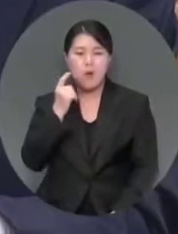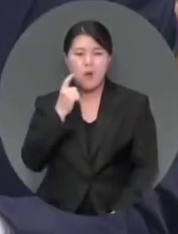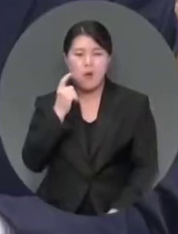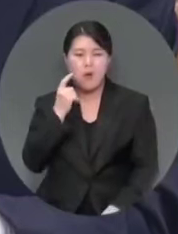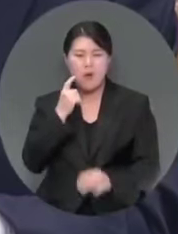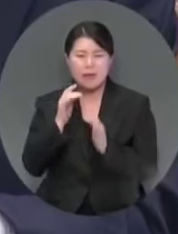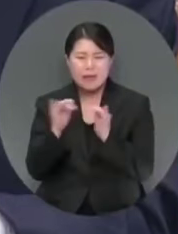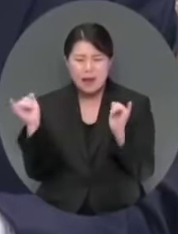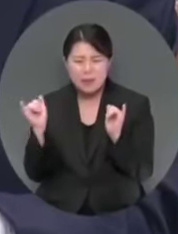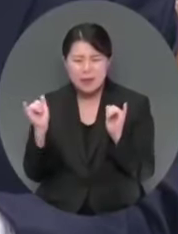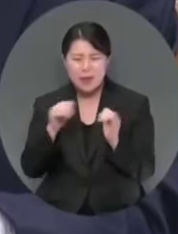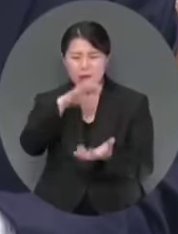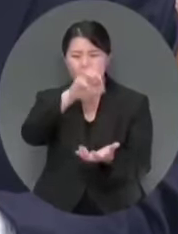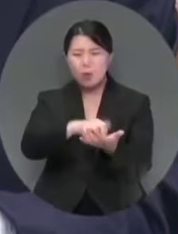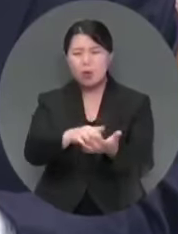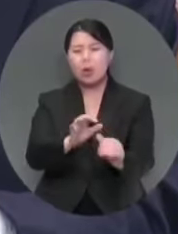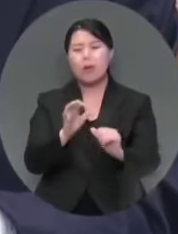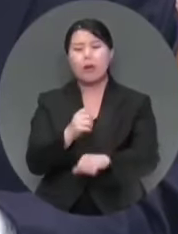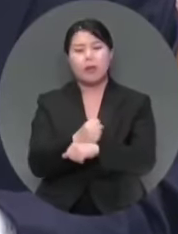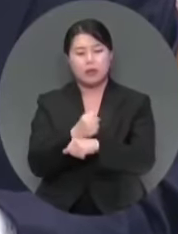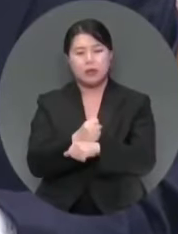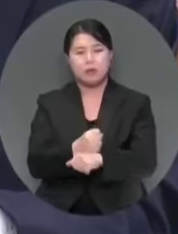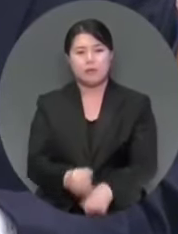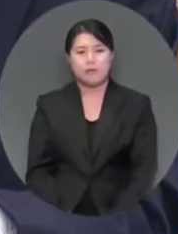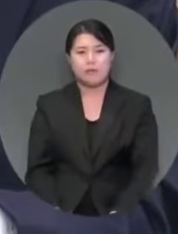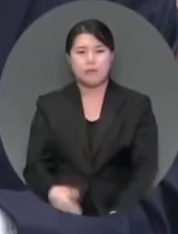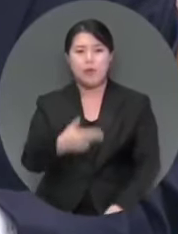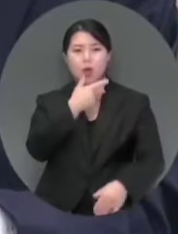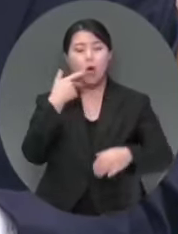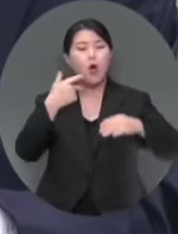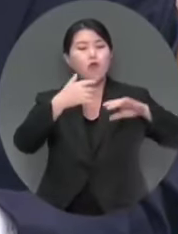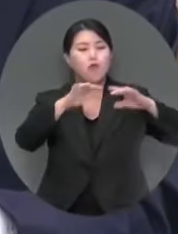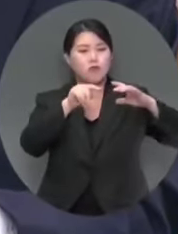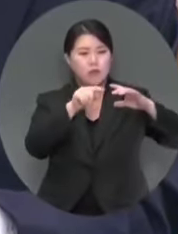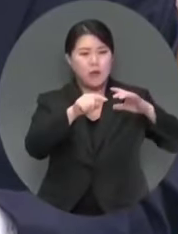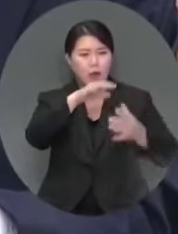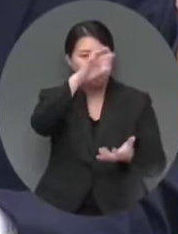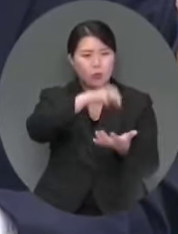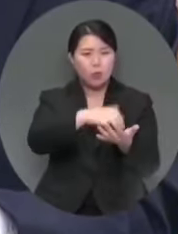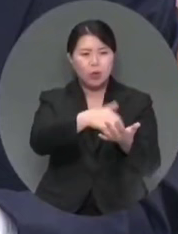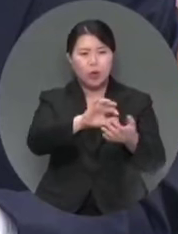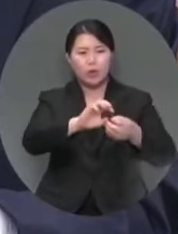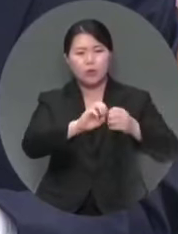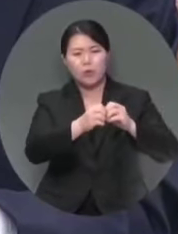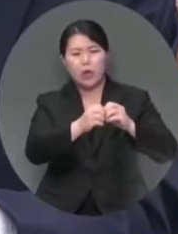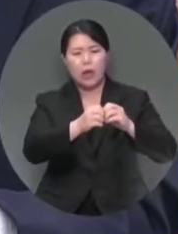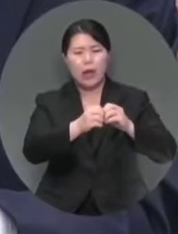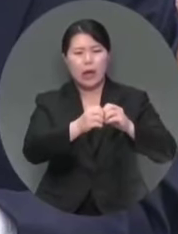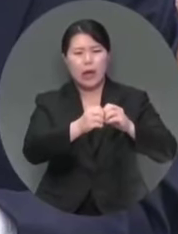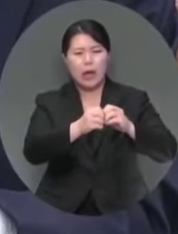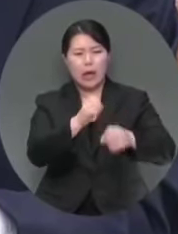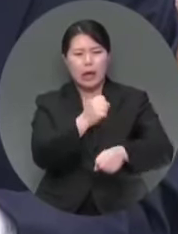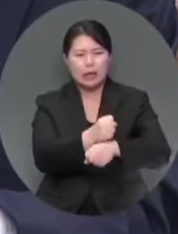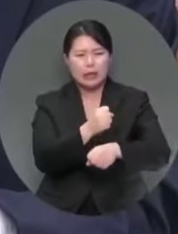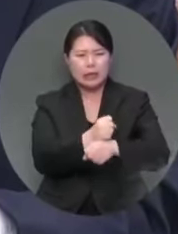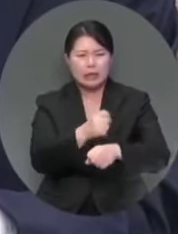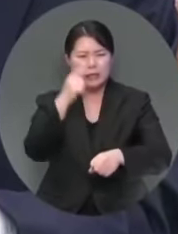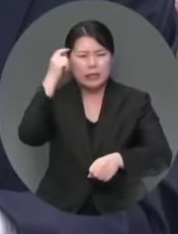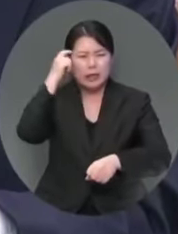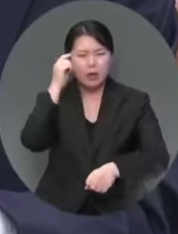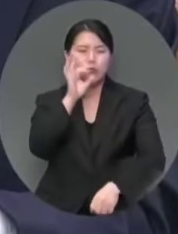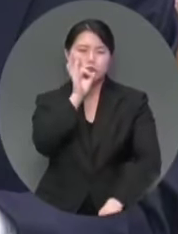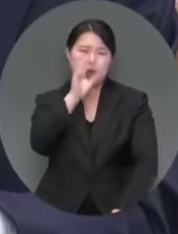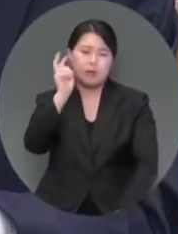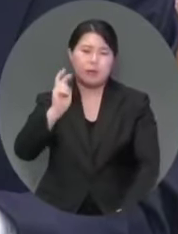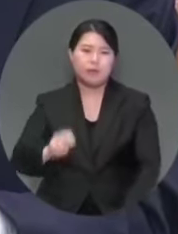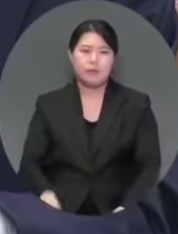뿐이다. 적어도 영국이라는 나라에서 통계가 조작됐다는 생각은 감히 하지 못했던 것